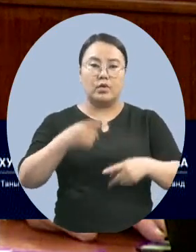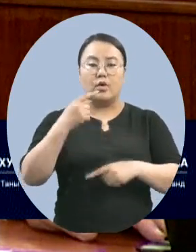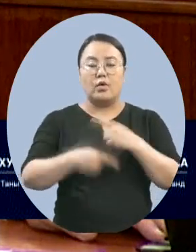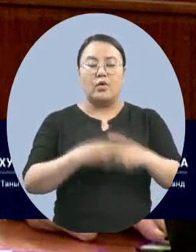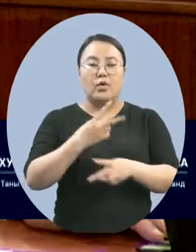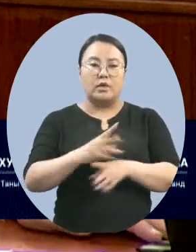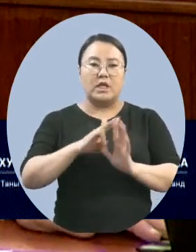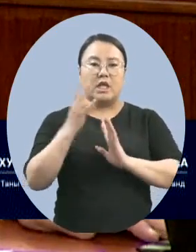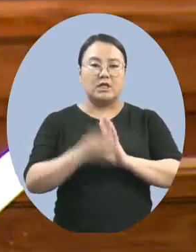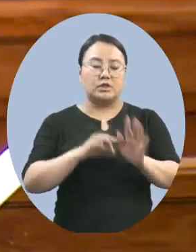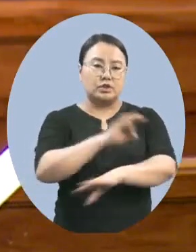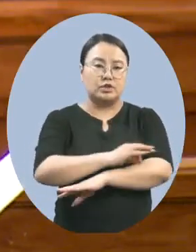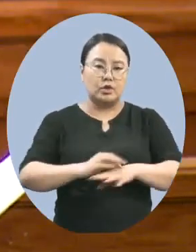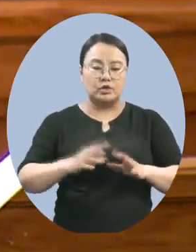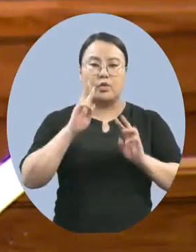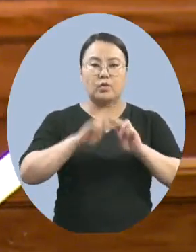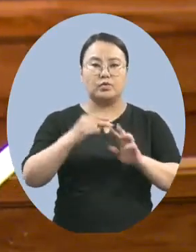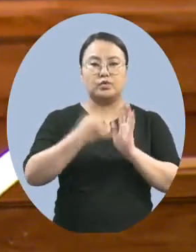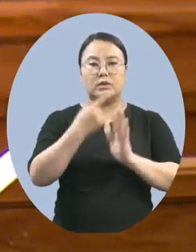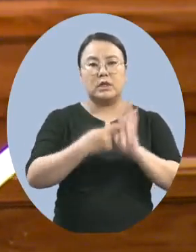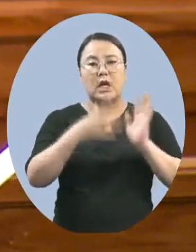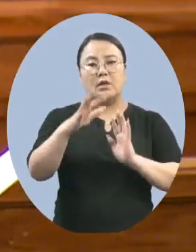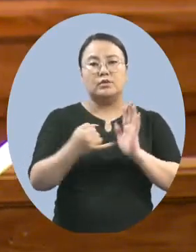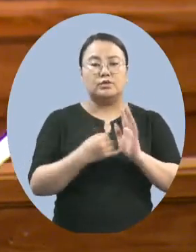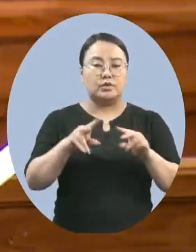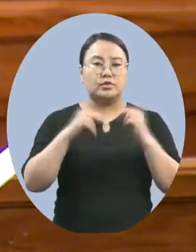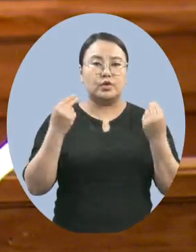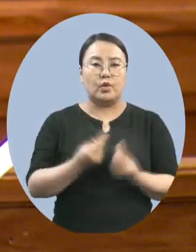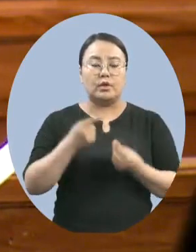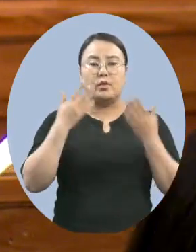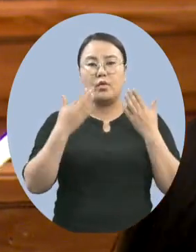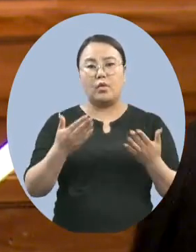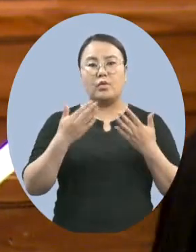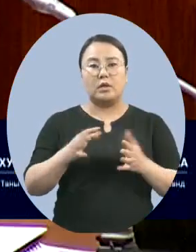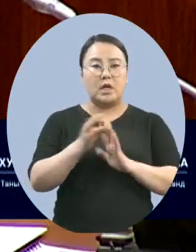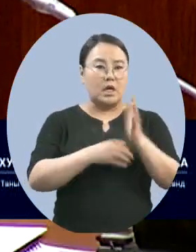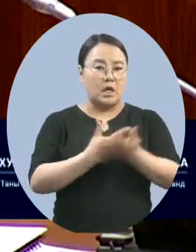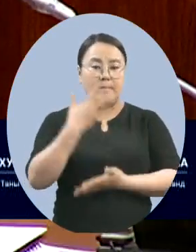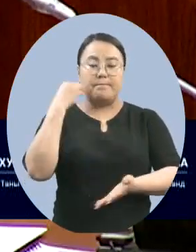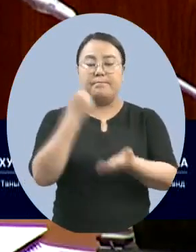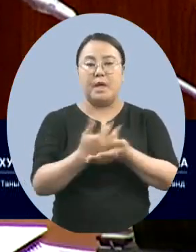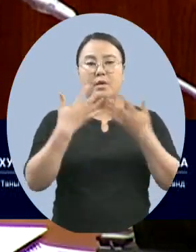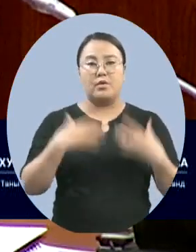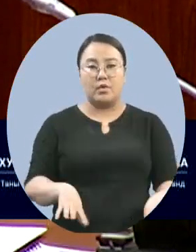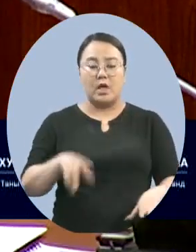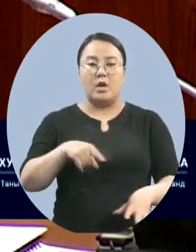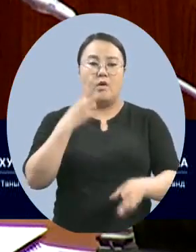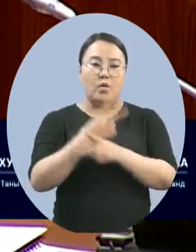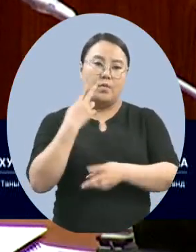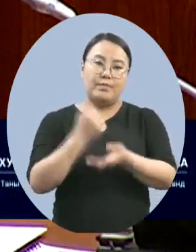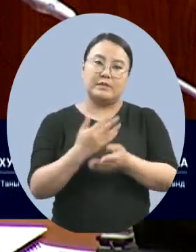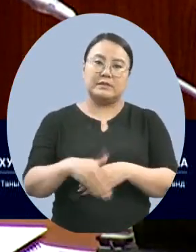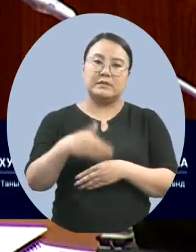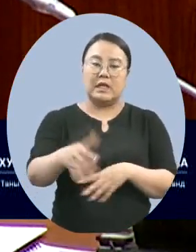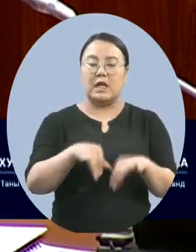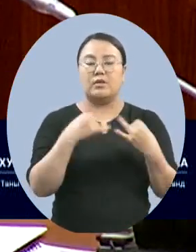хуулийн төслийн нэгдсэн төслийг үргэлжлүүлэн 6-р сарын 16-ны өдрийн чуулганы нэгдсэн хуралдаанаар хэлцэж батллаа. Хууль баталсны дараа